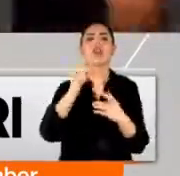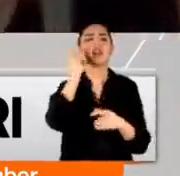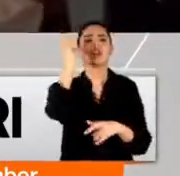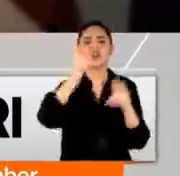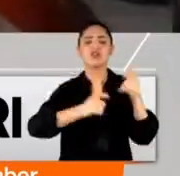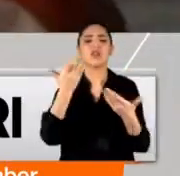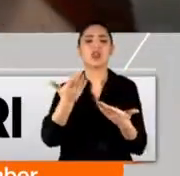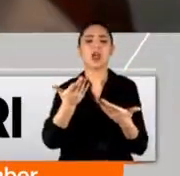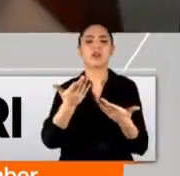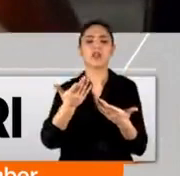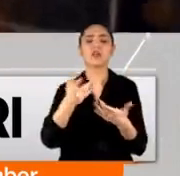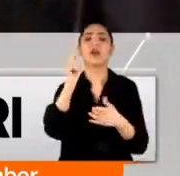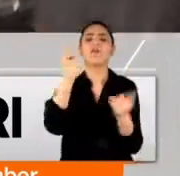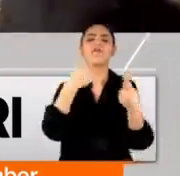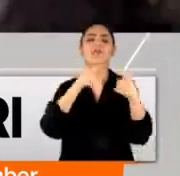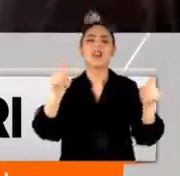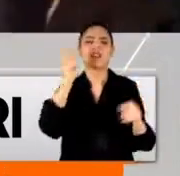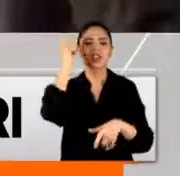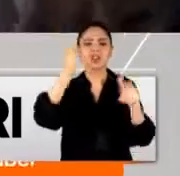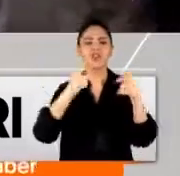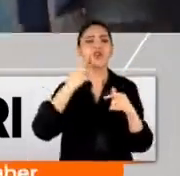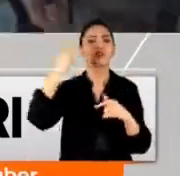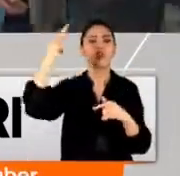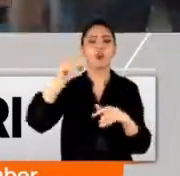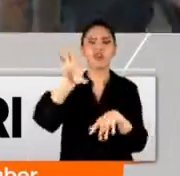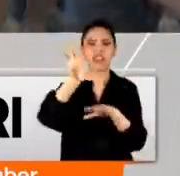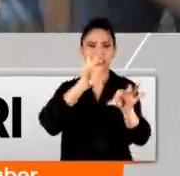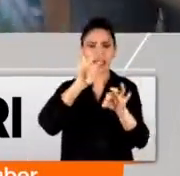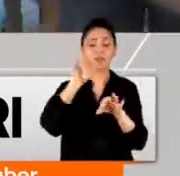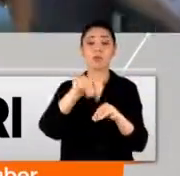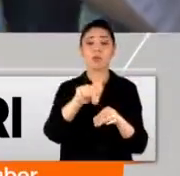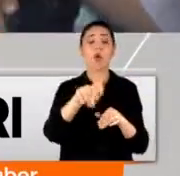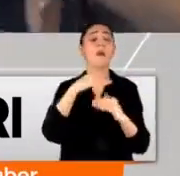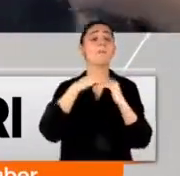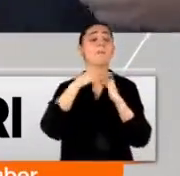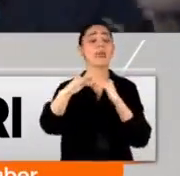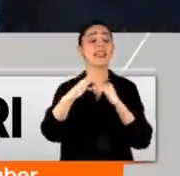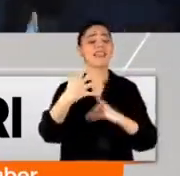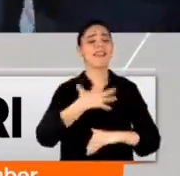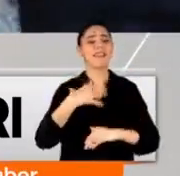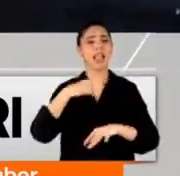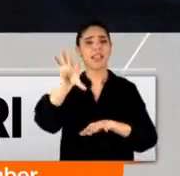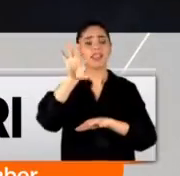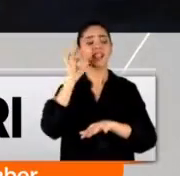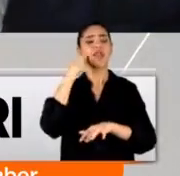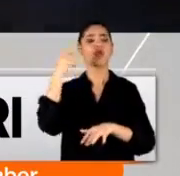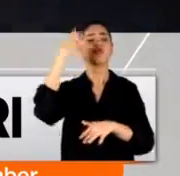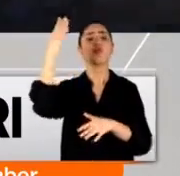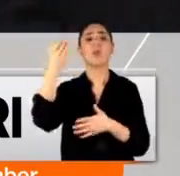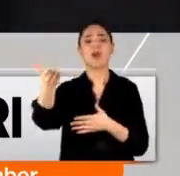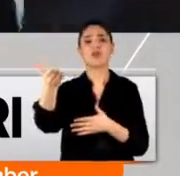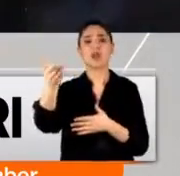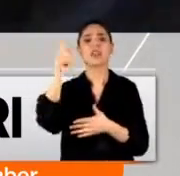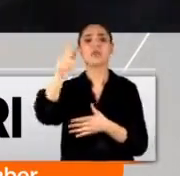vesayetçilerden, cuntacılardan Cumhurbaşkanı seçmeye. Milletin doğrudan seçtiği Cumhurbaşkanını